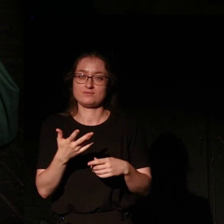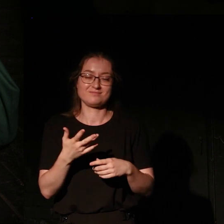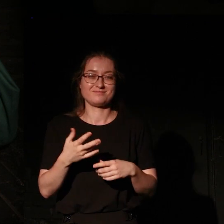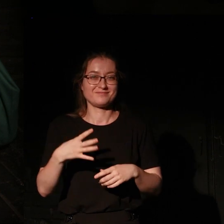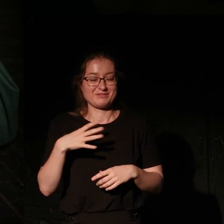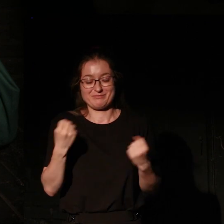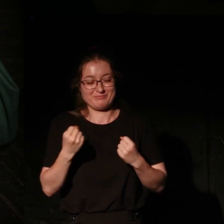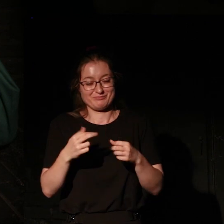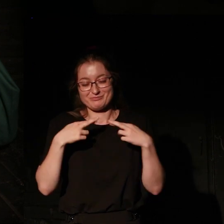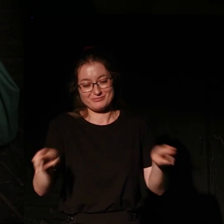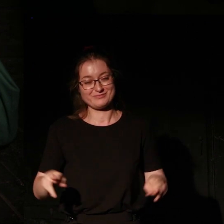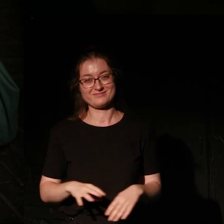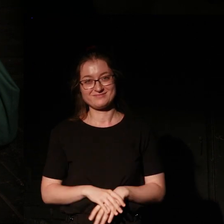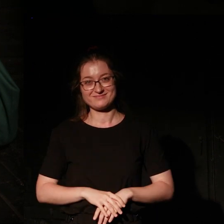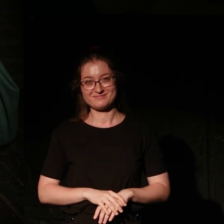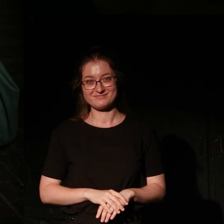Nie jest łatwo.